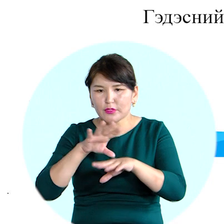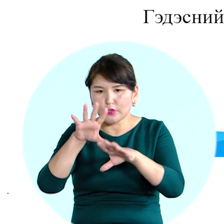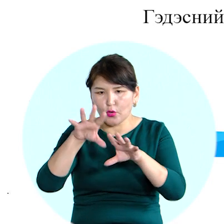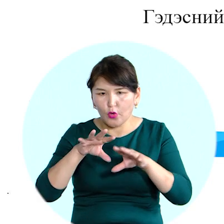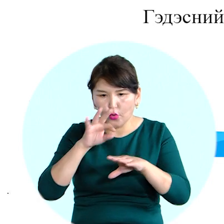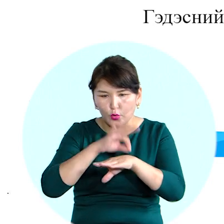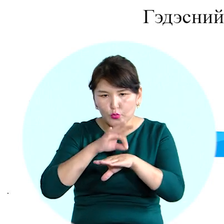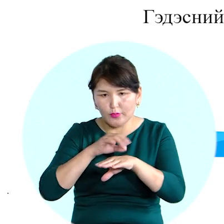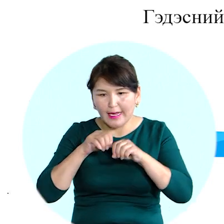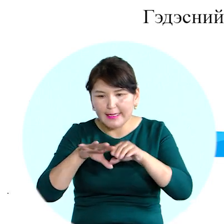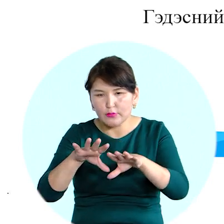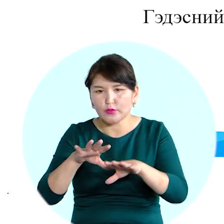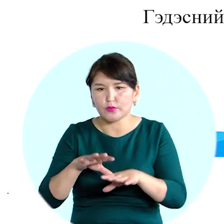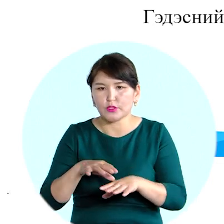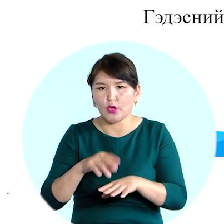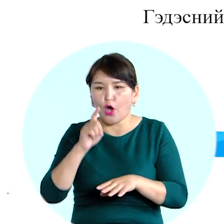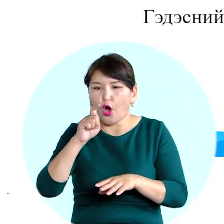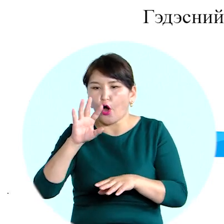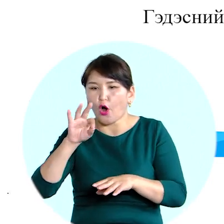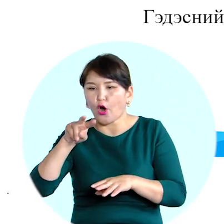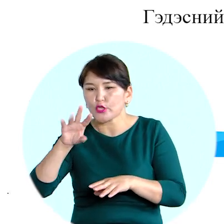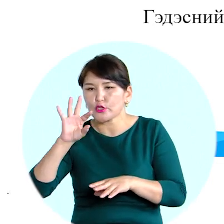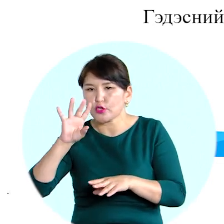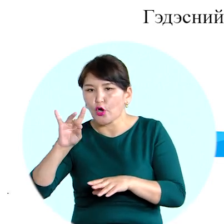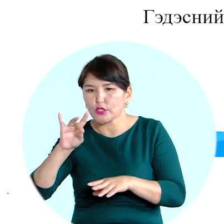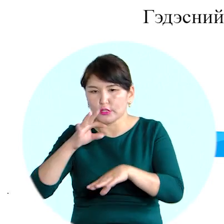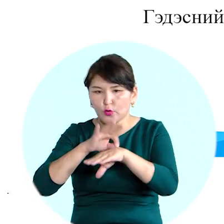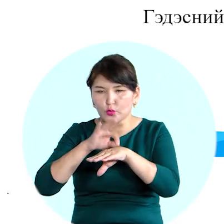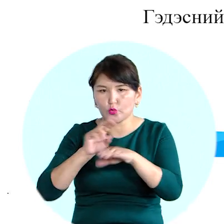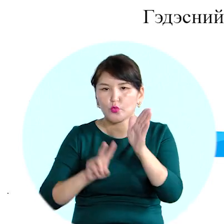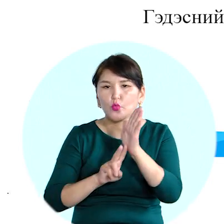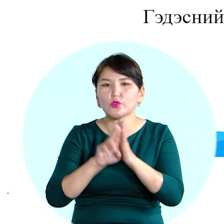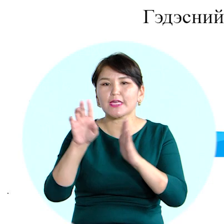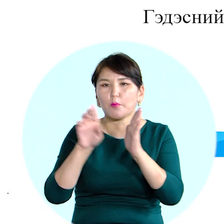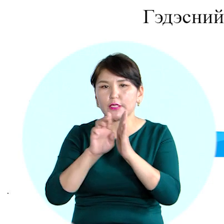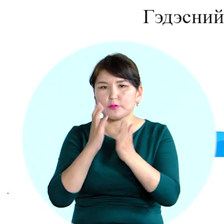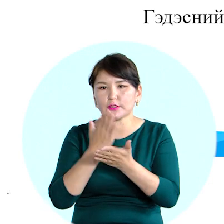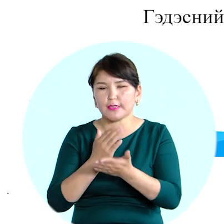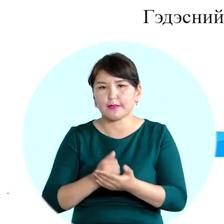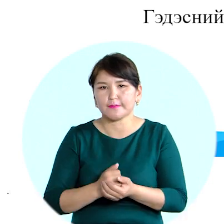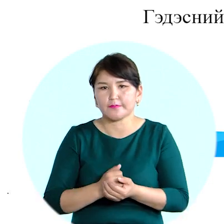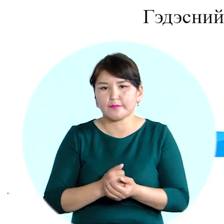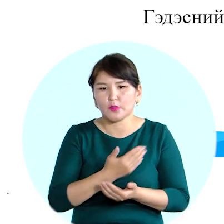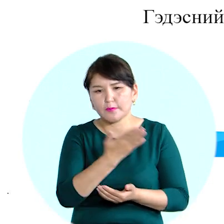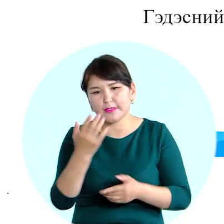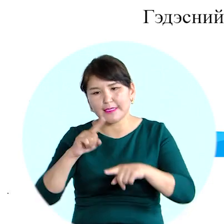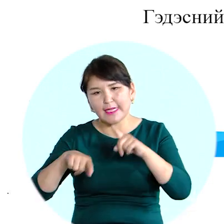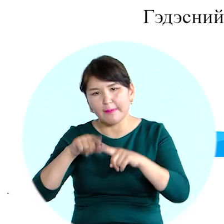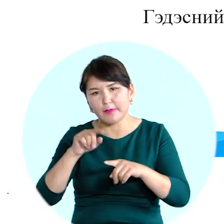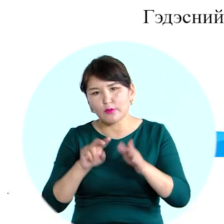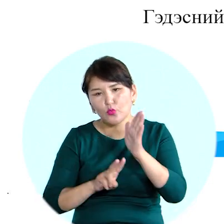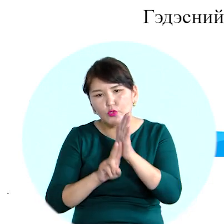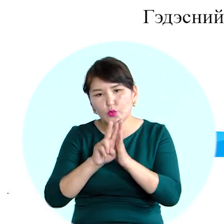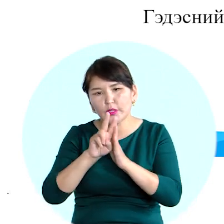бохирдлоор бохирдсон тохиолдолд цус нь суулгах, халдвар шар, суулгалт халдварын өвчин, салимлиоз,